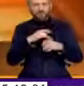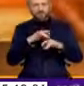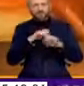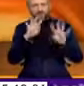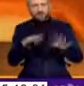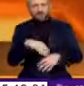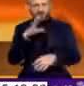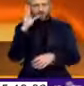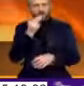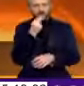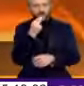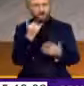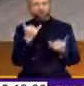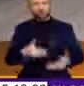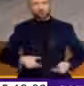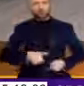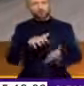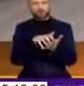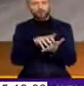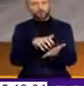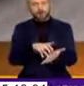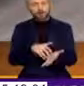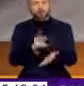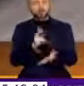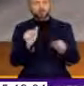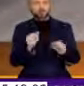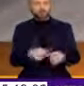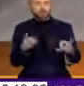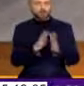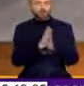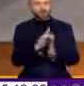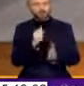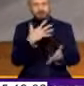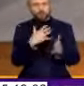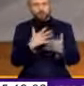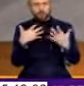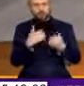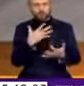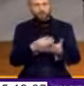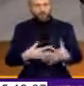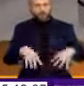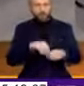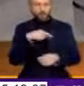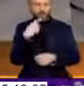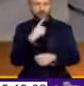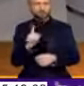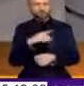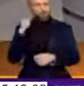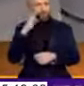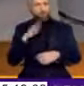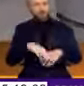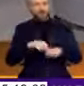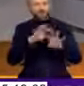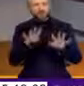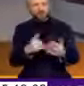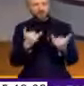голодна куття, сьогодні, хто може, варто помолитися за здоров'я своїх родин. Кажуть, що вода свячена